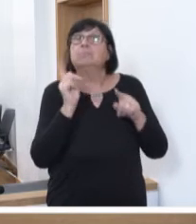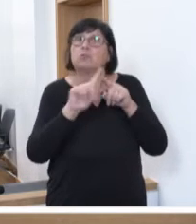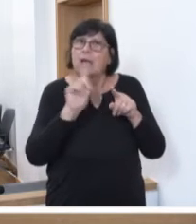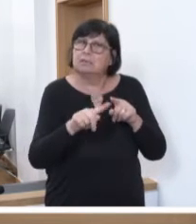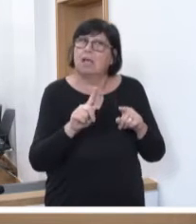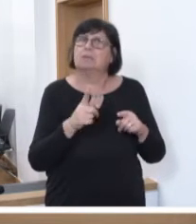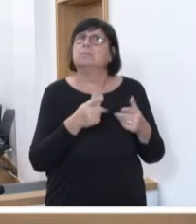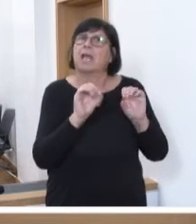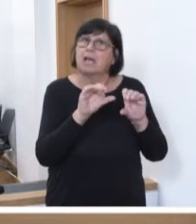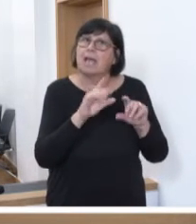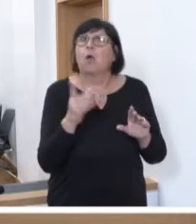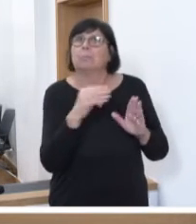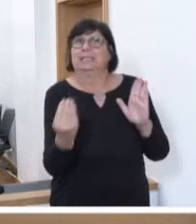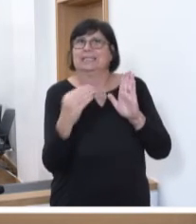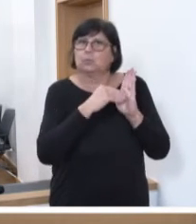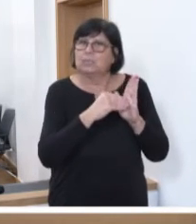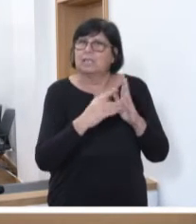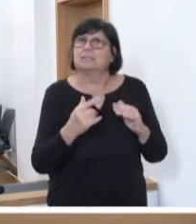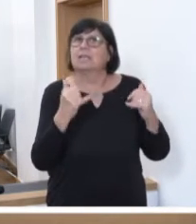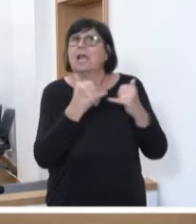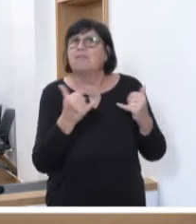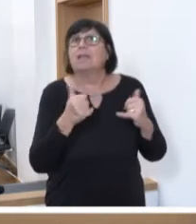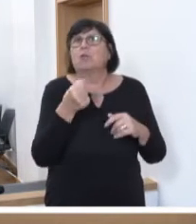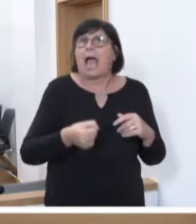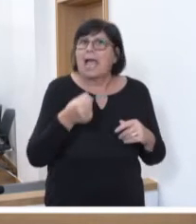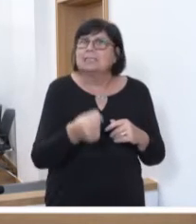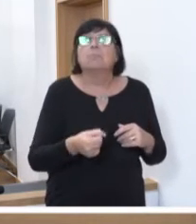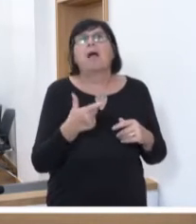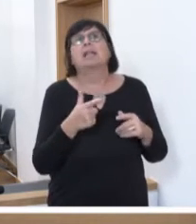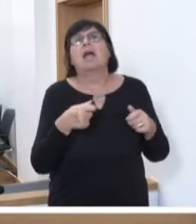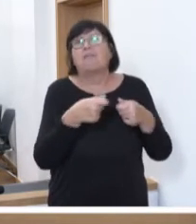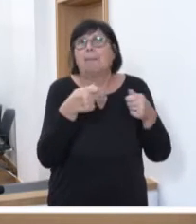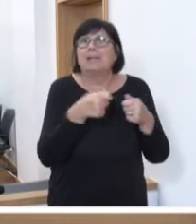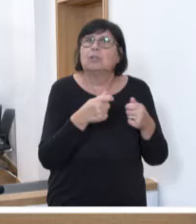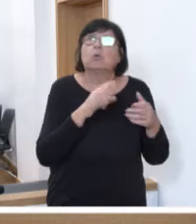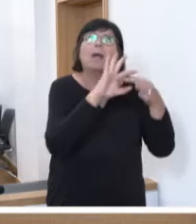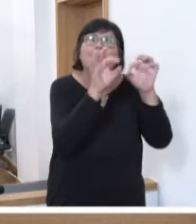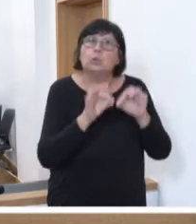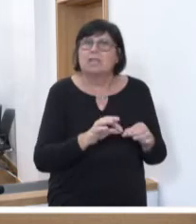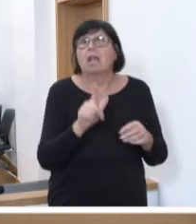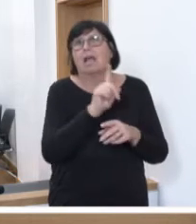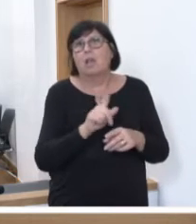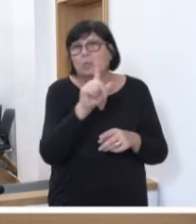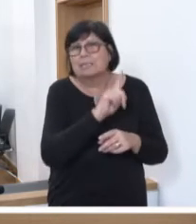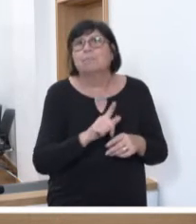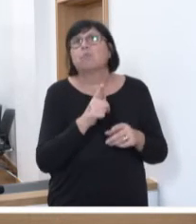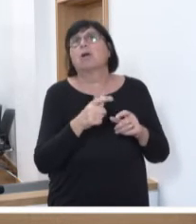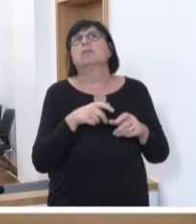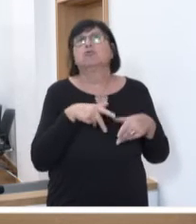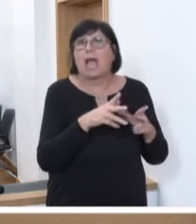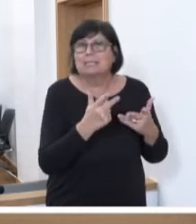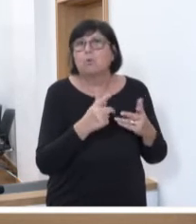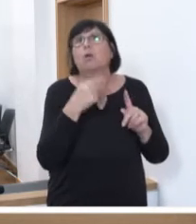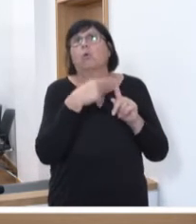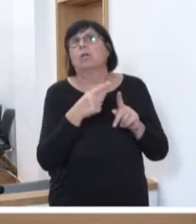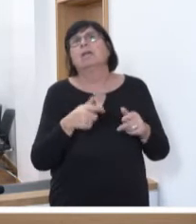die Erläuterung um den Zusatz sowie von einer Eisenbahnverbindung Brüssel-Luxemburg-Saarbrücken-Straßburg und Saarbrücken-Frankfurt-Flughafen